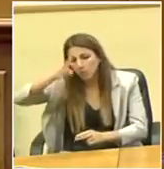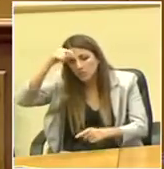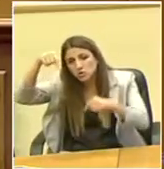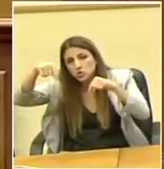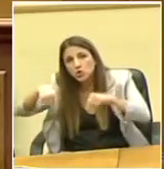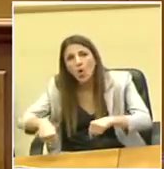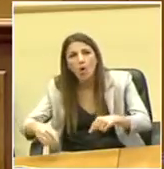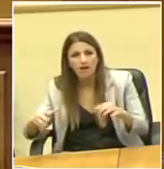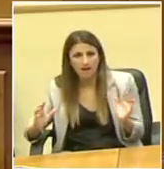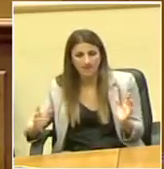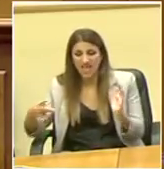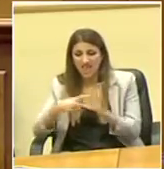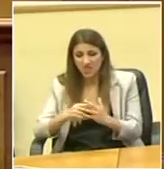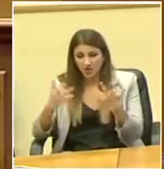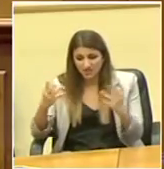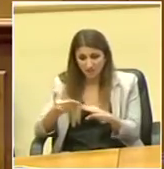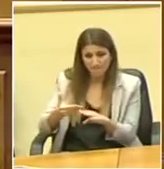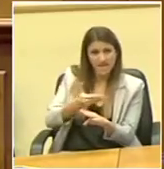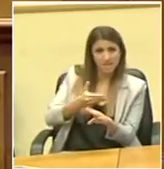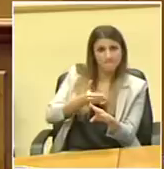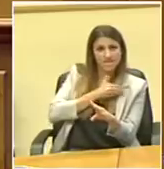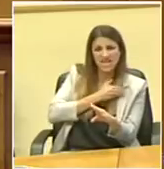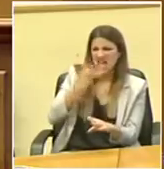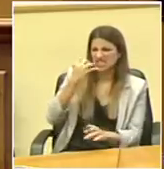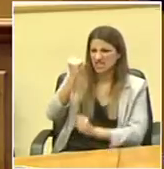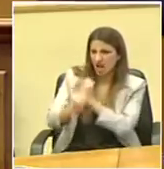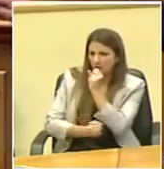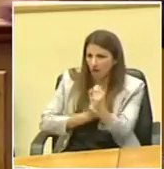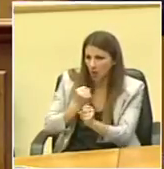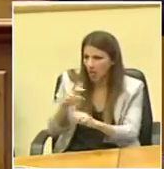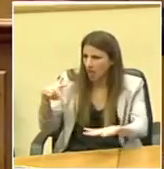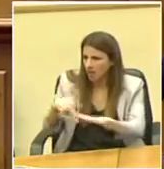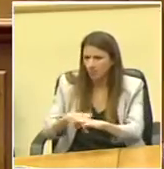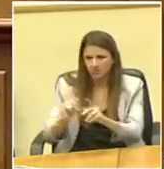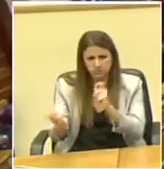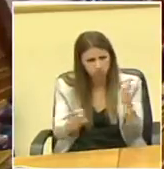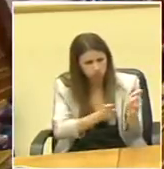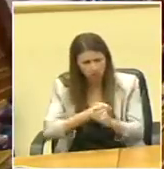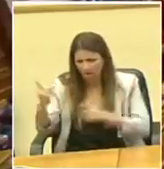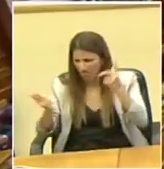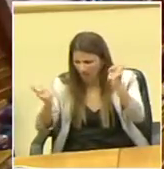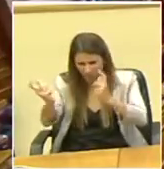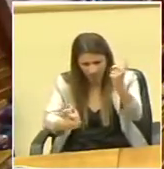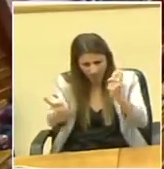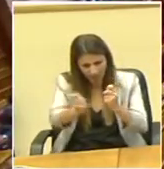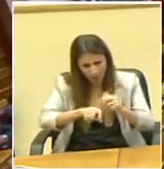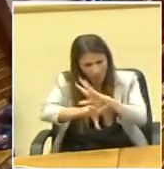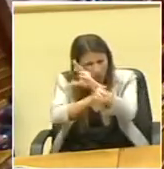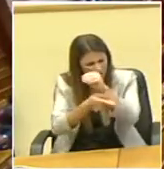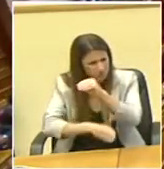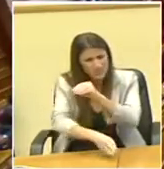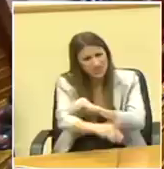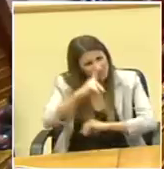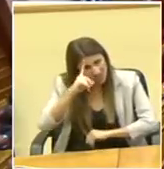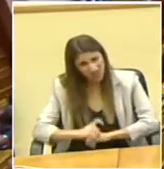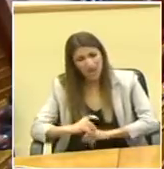από το 2009 για 40 χρόνια δεν βάζανε οι τράπεζες σας να δανειωθούν μόνο τους φίλους σας. Πού θα